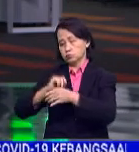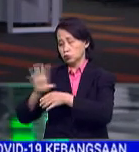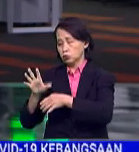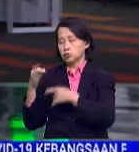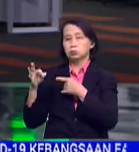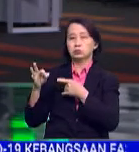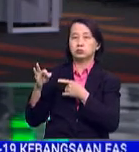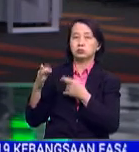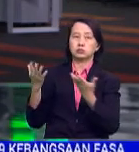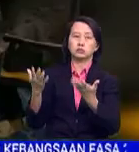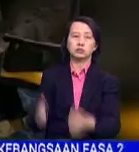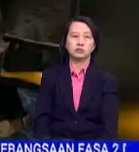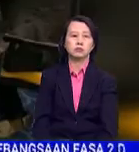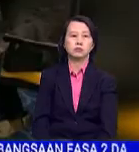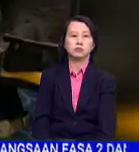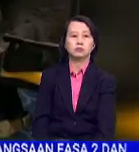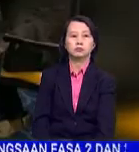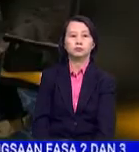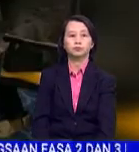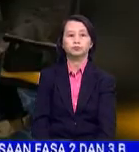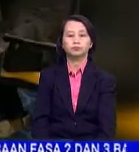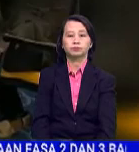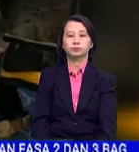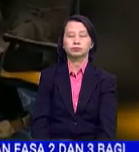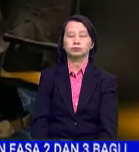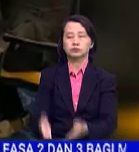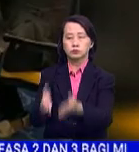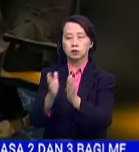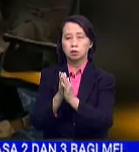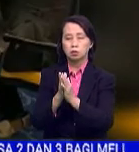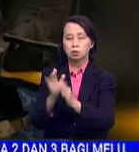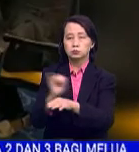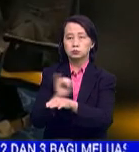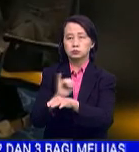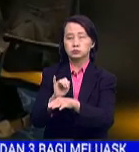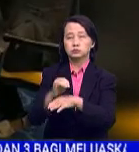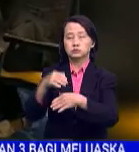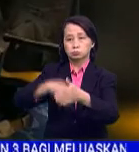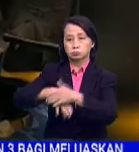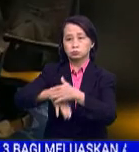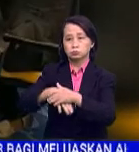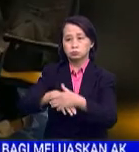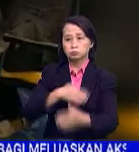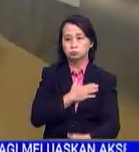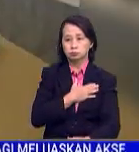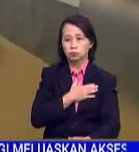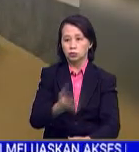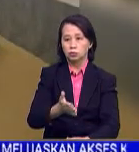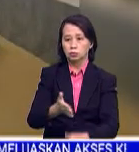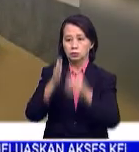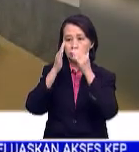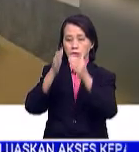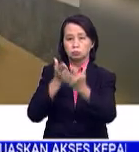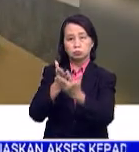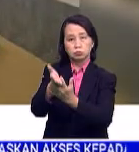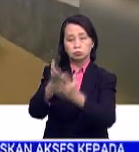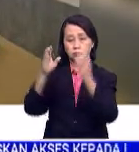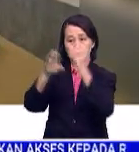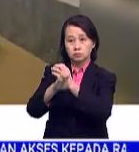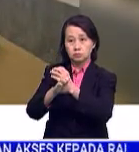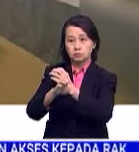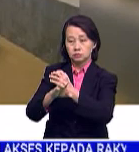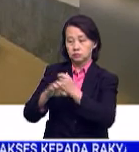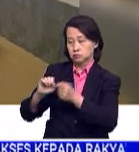19 sambil menggeser industri bola sepak Asia agar komite dalam menempuh cabaran impak